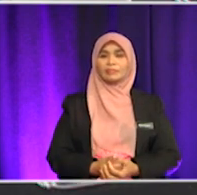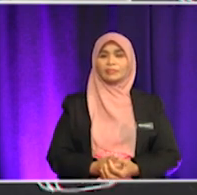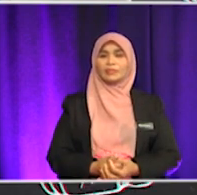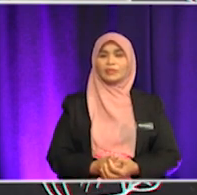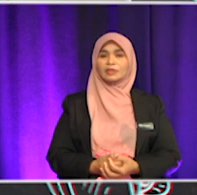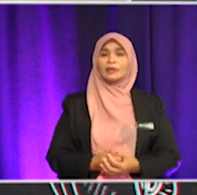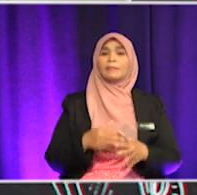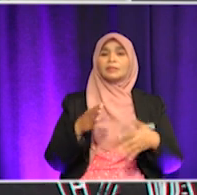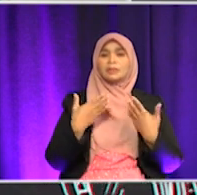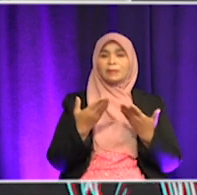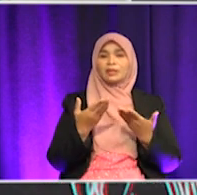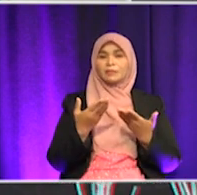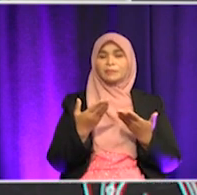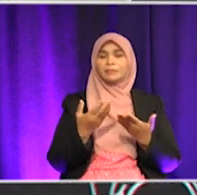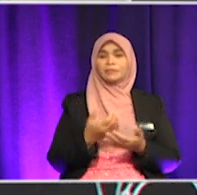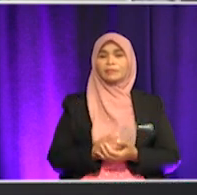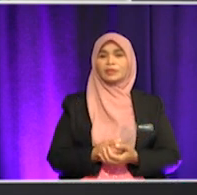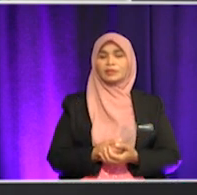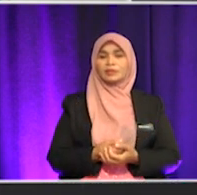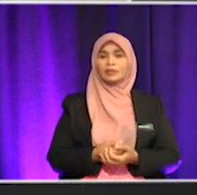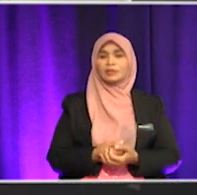perlukan apa? Okey, so